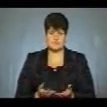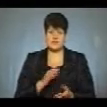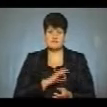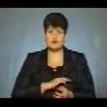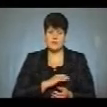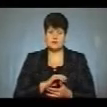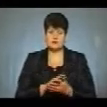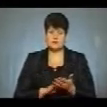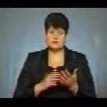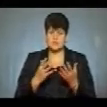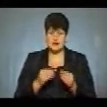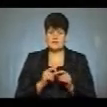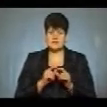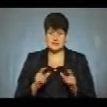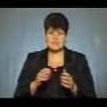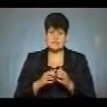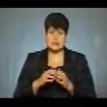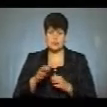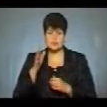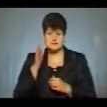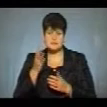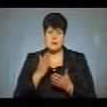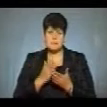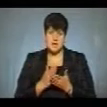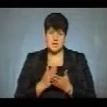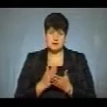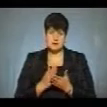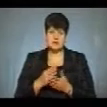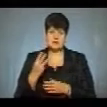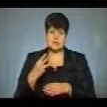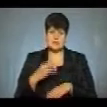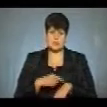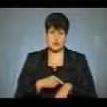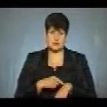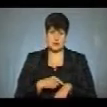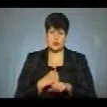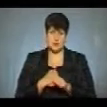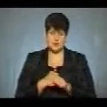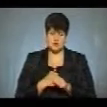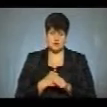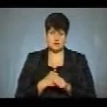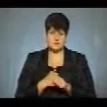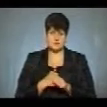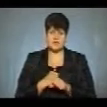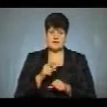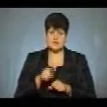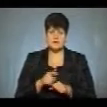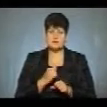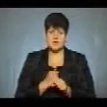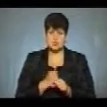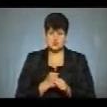продовженого дня в закладах загально-середньої освіти має 30 годин робочих годин, і він